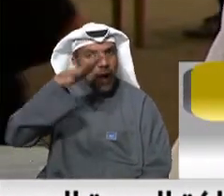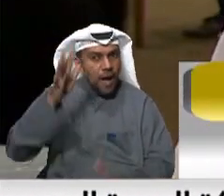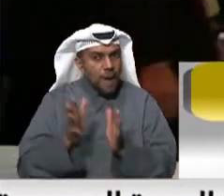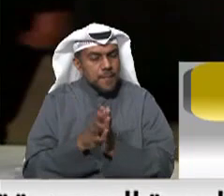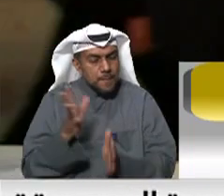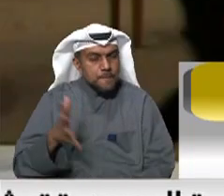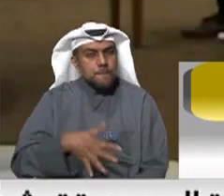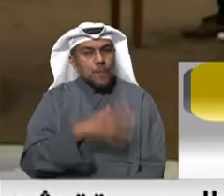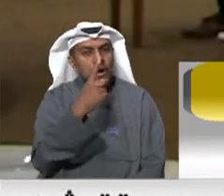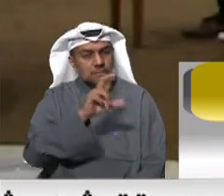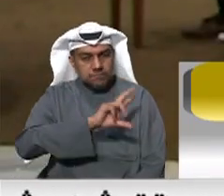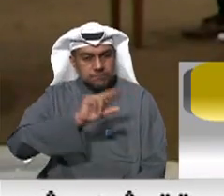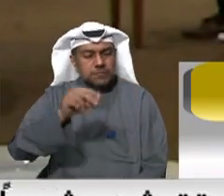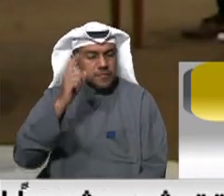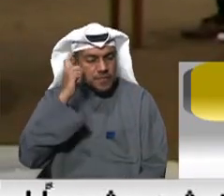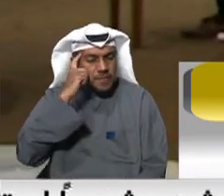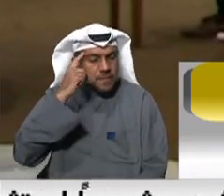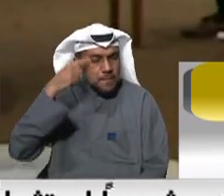من أجل